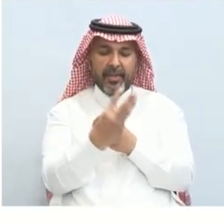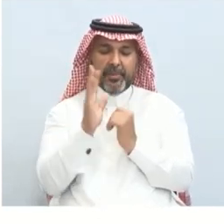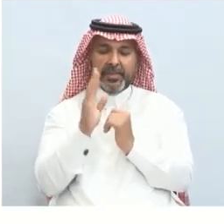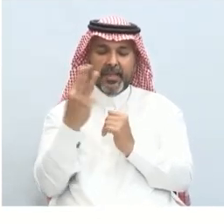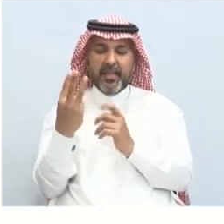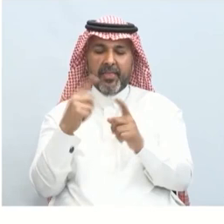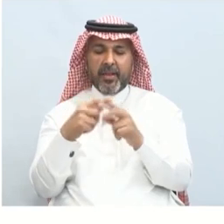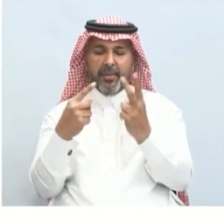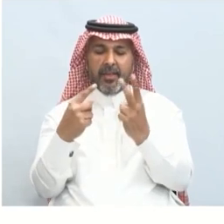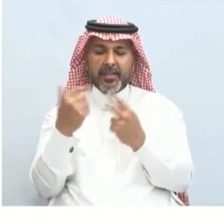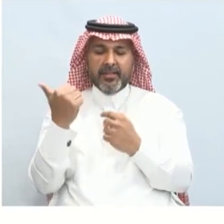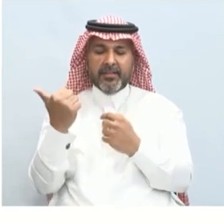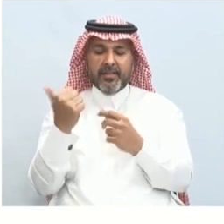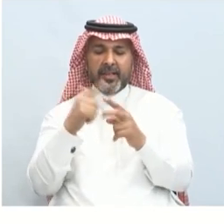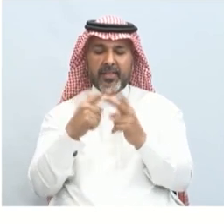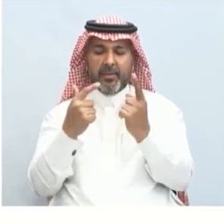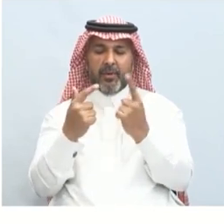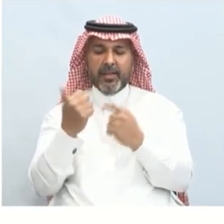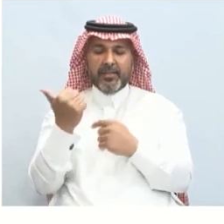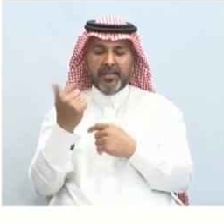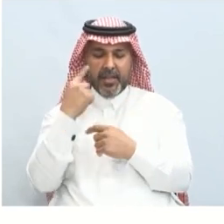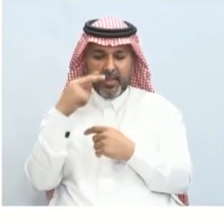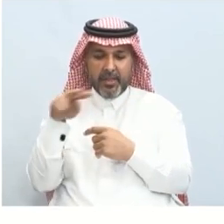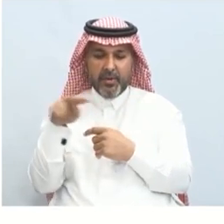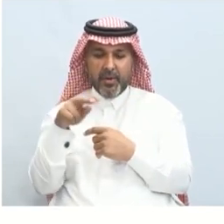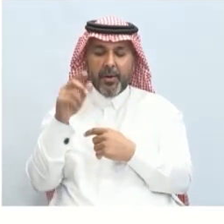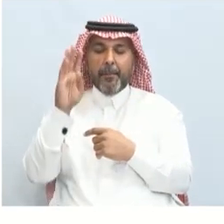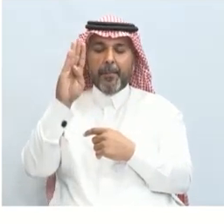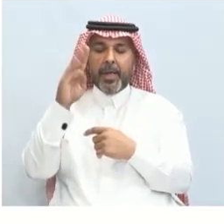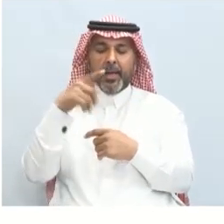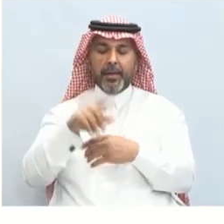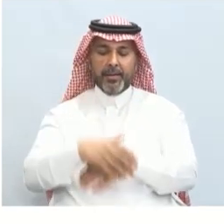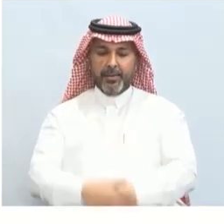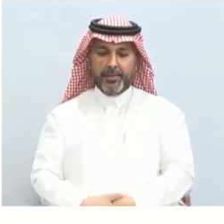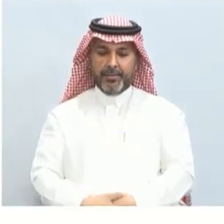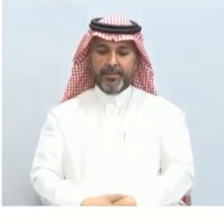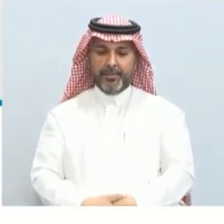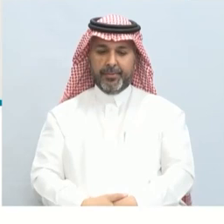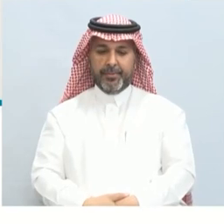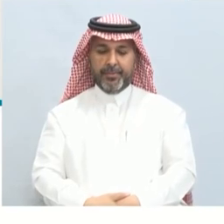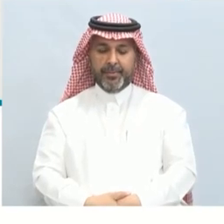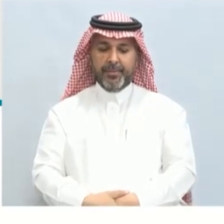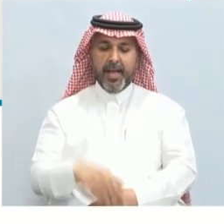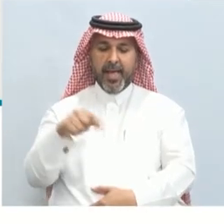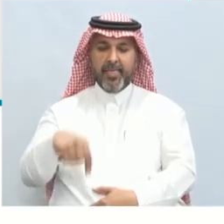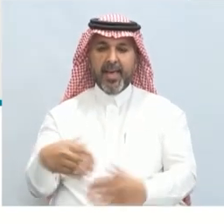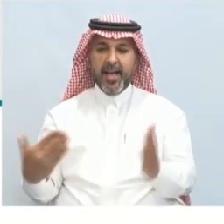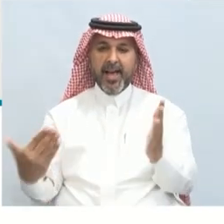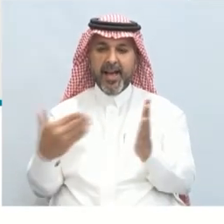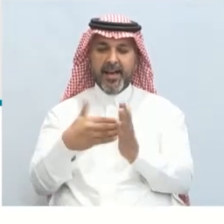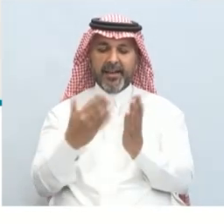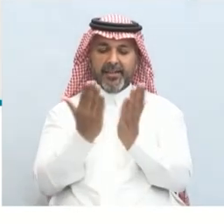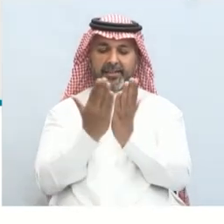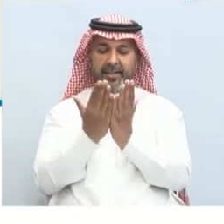1 اللي هي حتط ي كم حتط ي سته وبالتالي الجواب الصحيح هو ب وبذلك ايها الاخوه الكرام والاخوات نكون